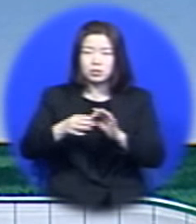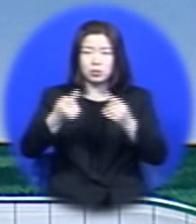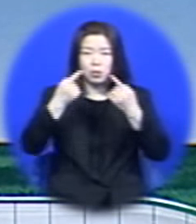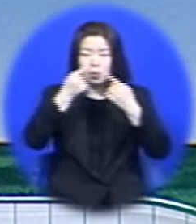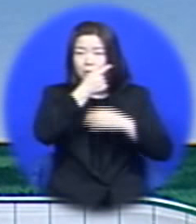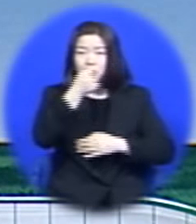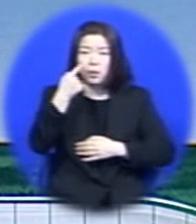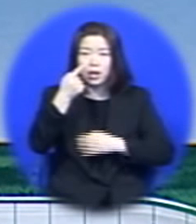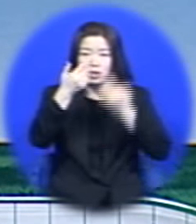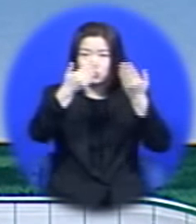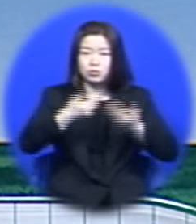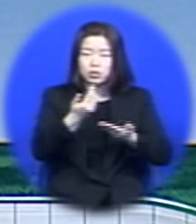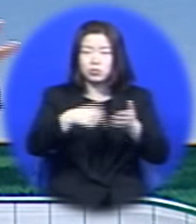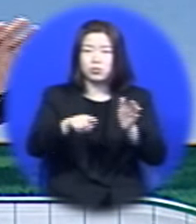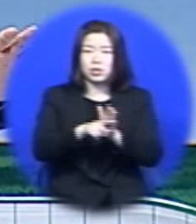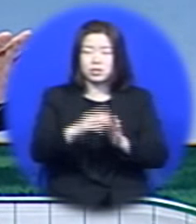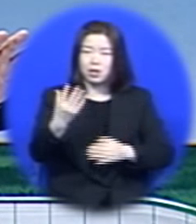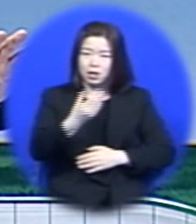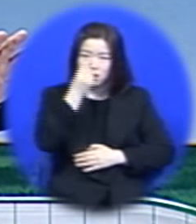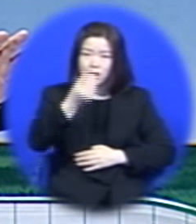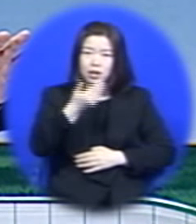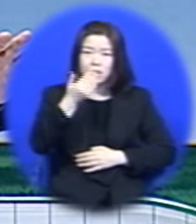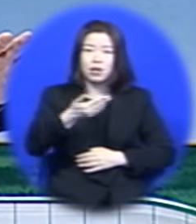위해서 성찬을